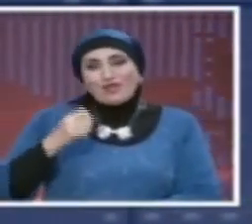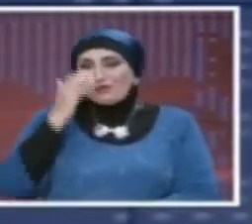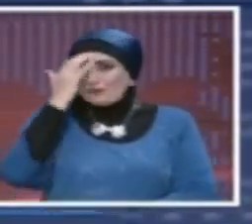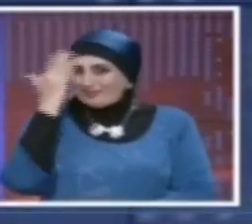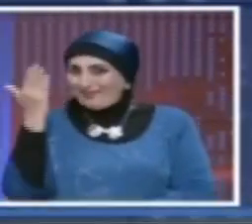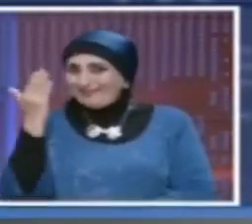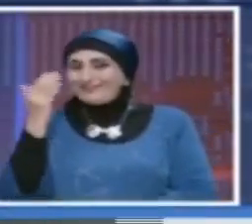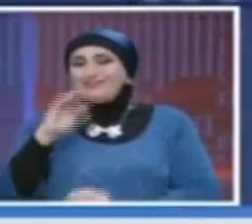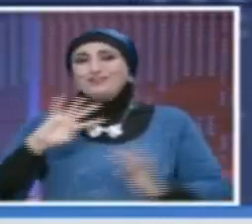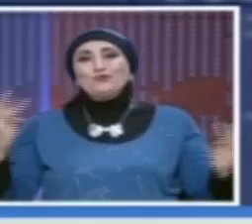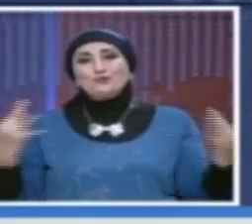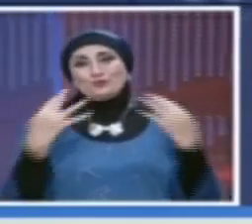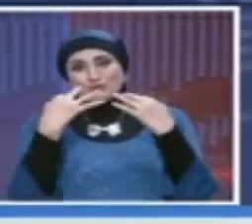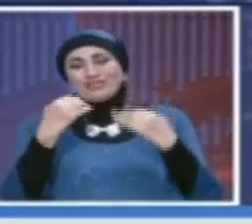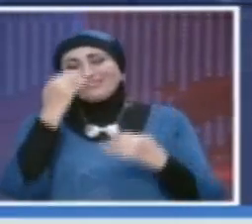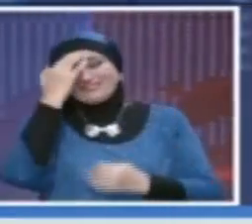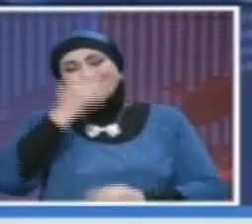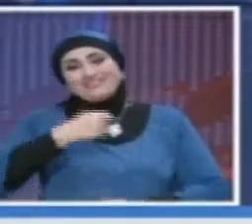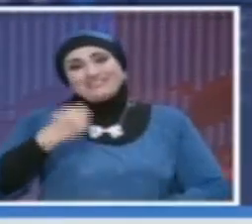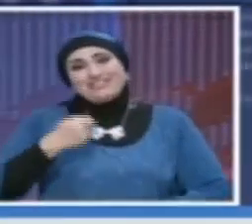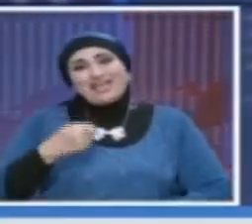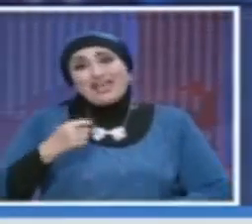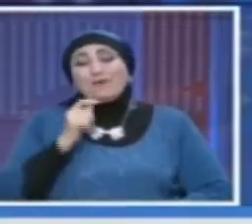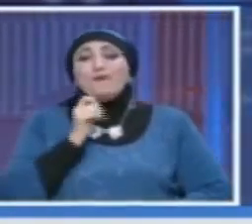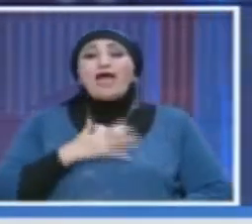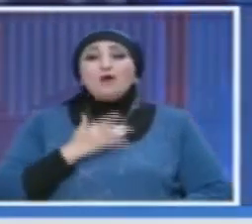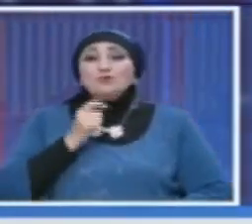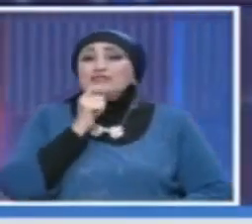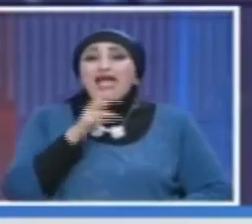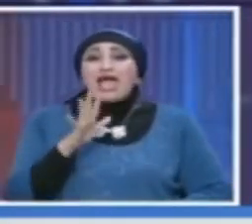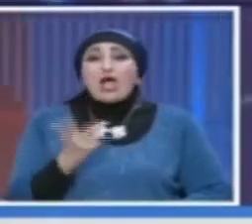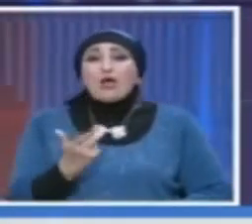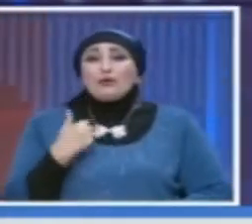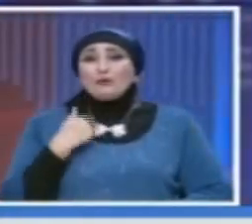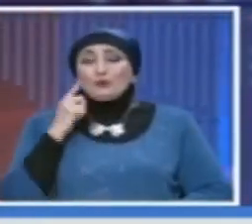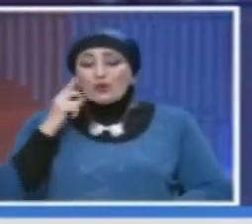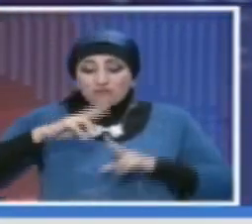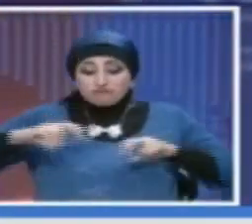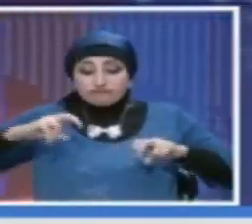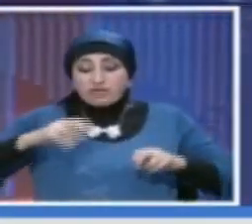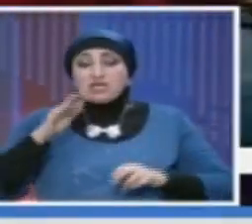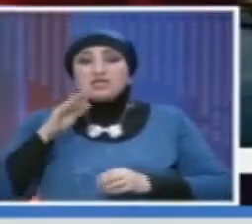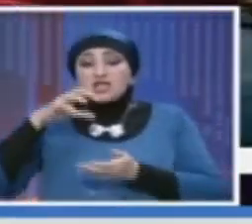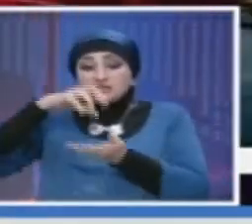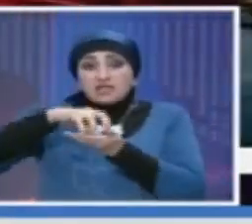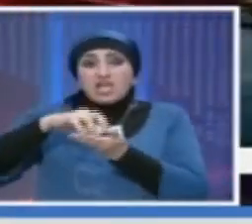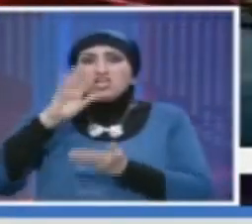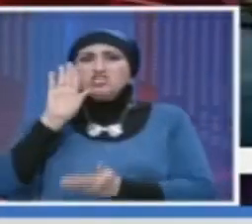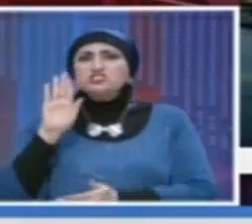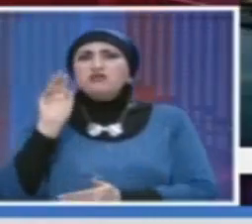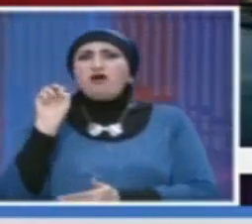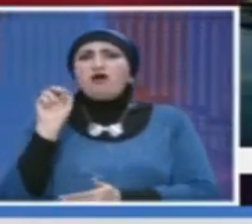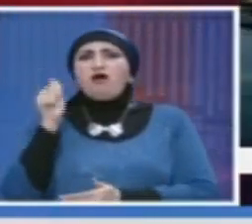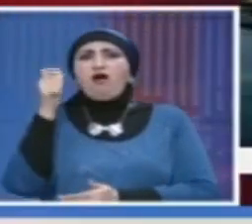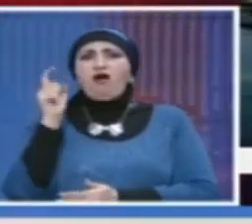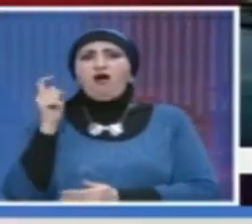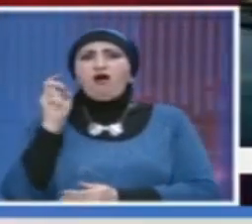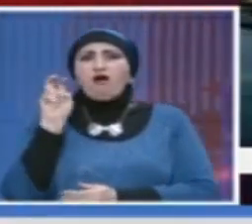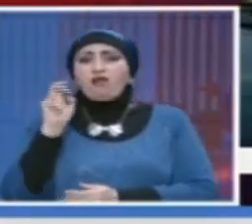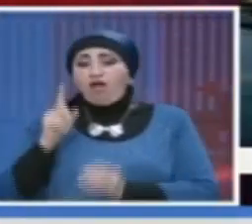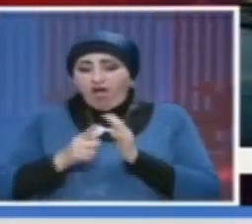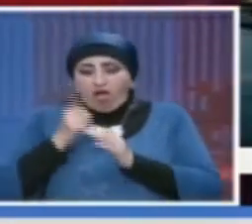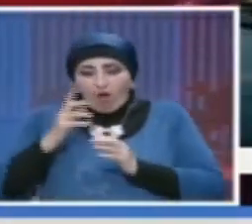وتحياتي للسادة المشاهدين. خلينا أقول لحضرتك الاكتشاف سقارة هو الأضخم والأكبر في